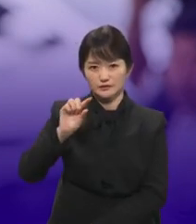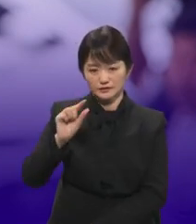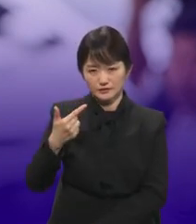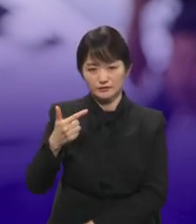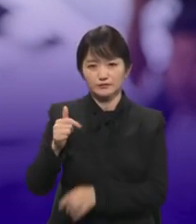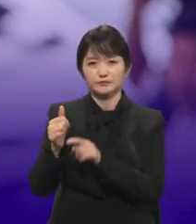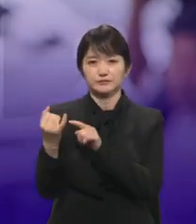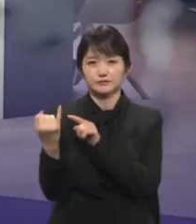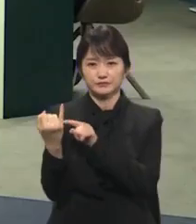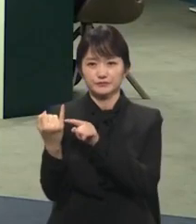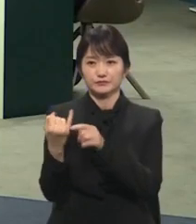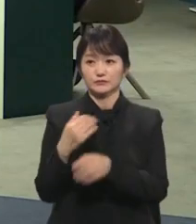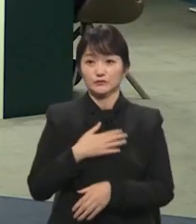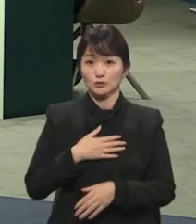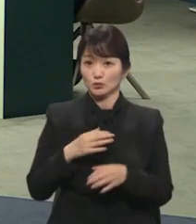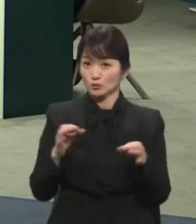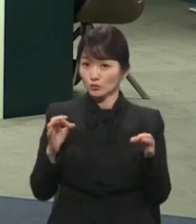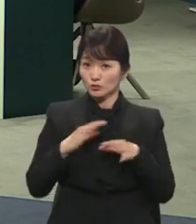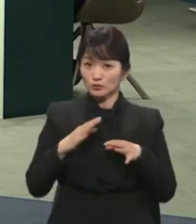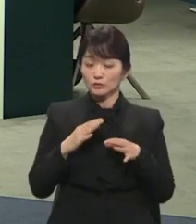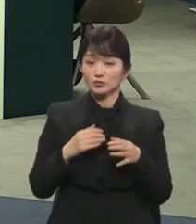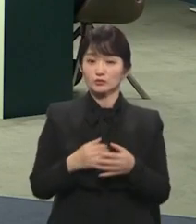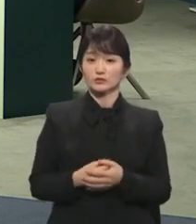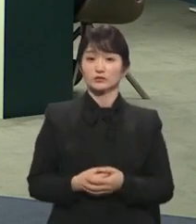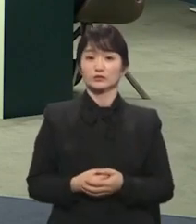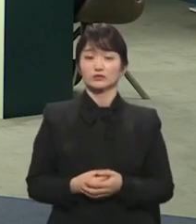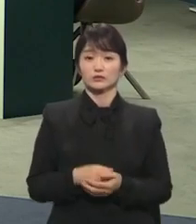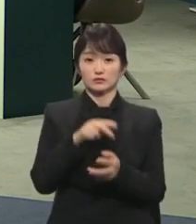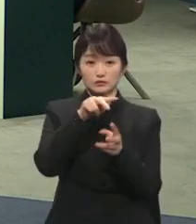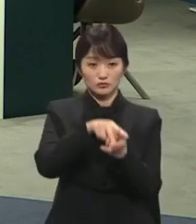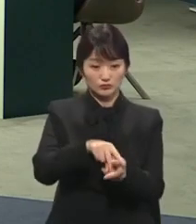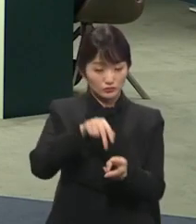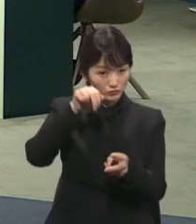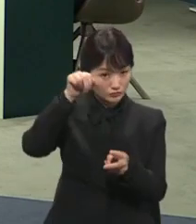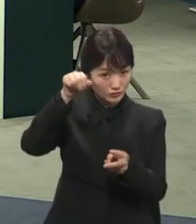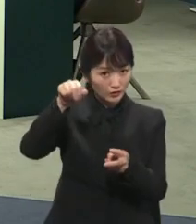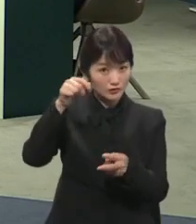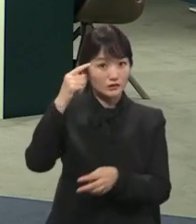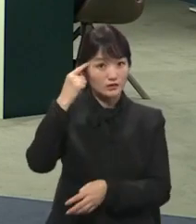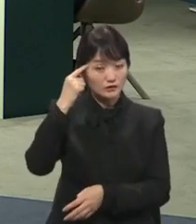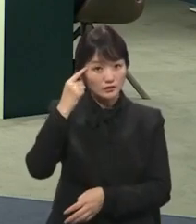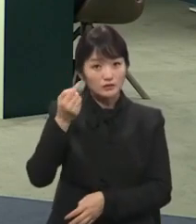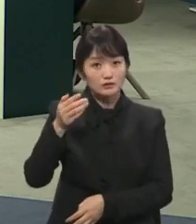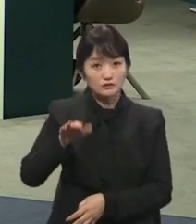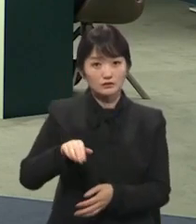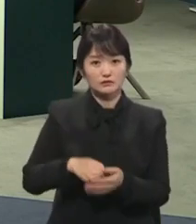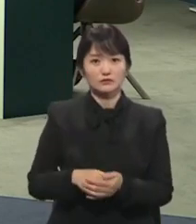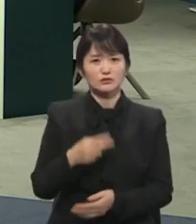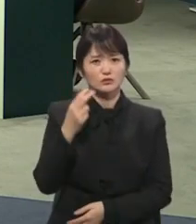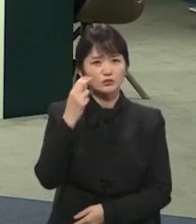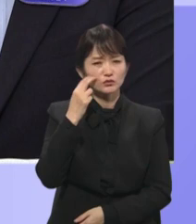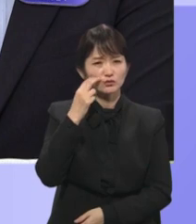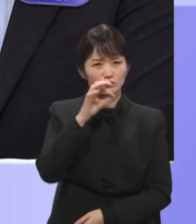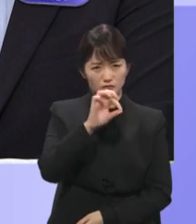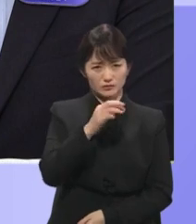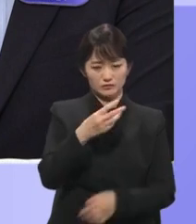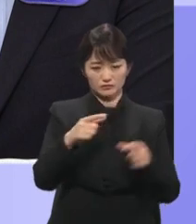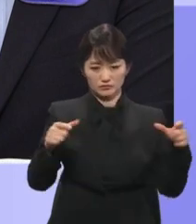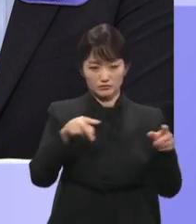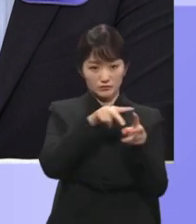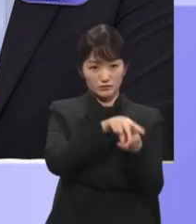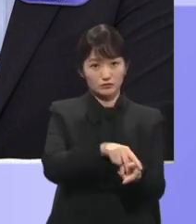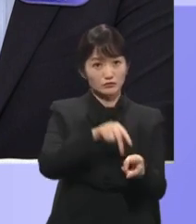저 좀 깜짝 놀랐어요 왜냐면 뭐 총선 출마는 예견을 했는데 송파 을로 간다고 해서 왜냐면 이제